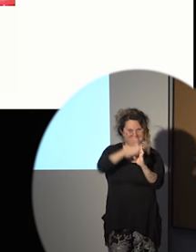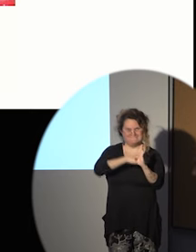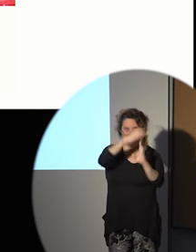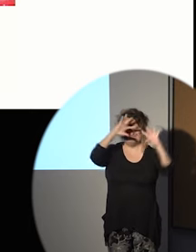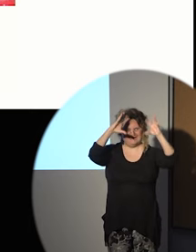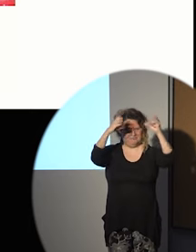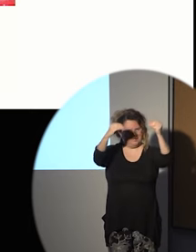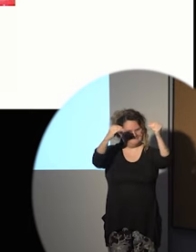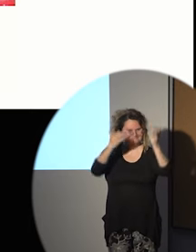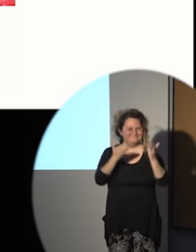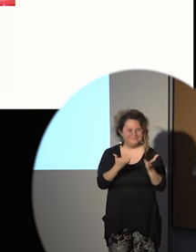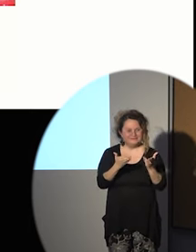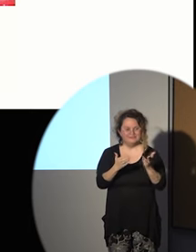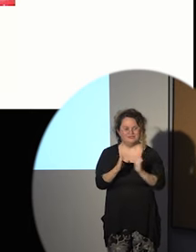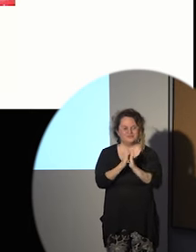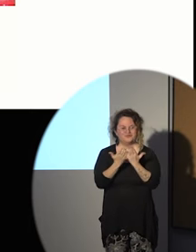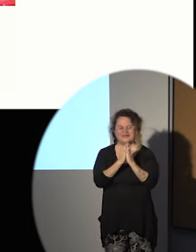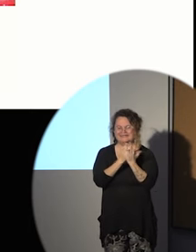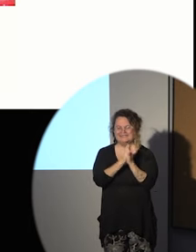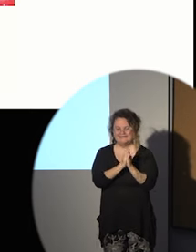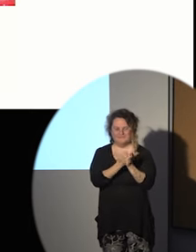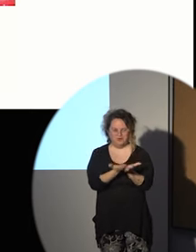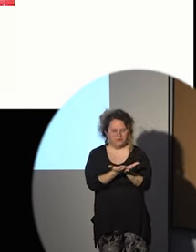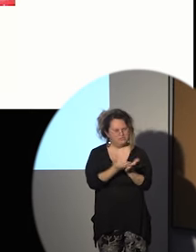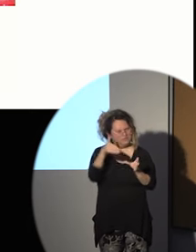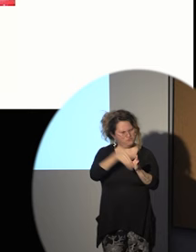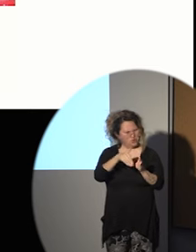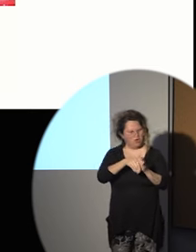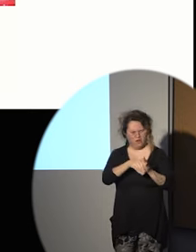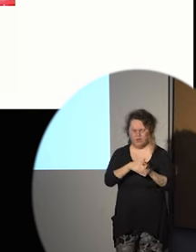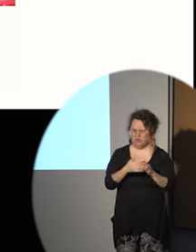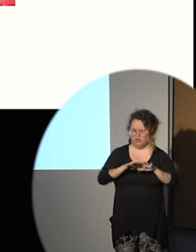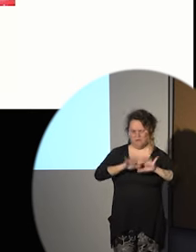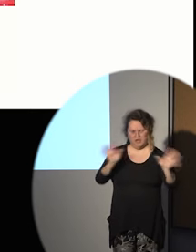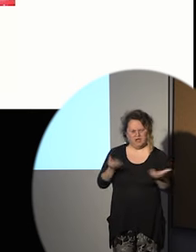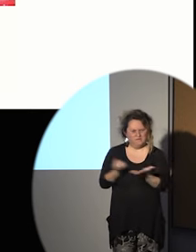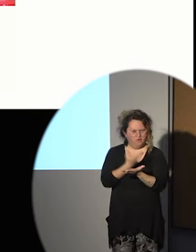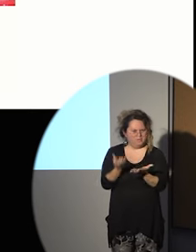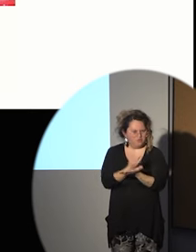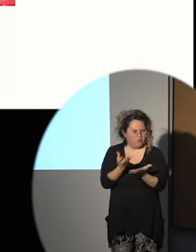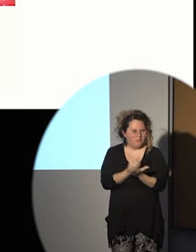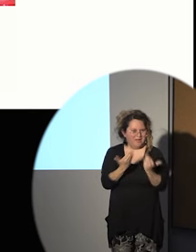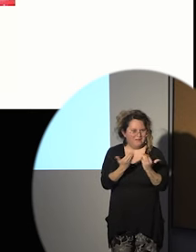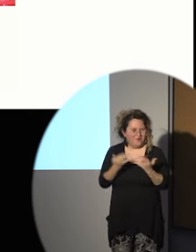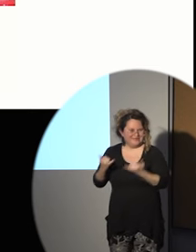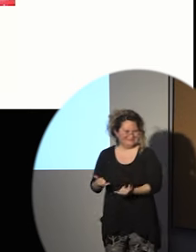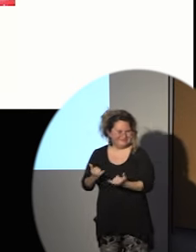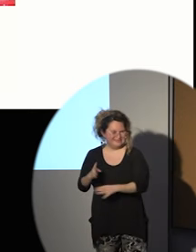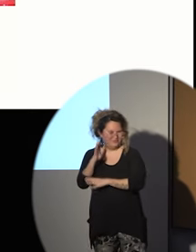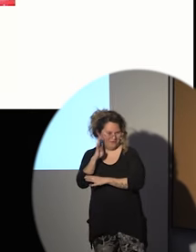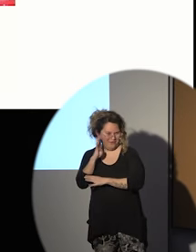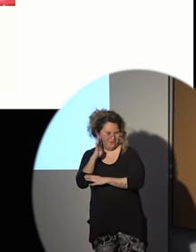beaucoup plus que je vais pouvoir vous exposer ici, beaucoup, beaucoup plus. C'est beaucoup plus long d'exposer